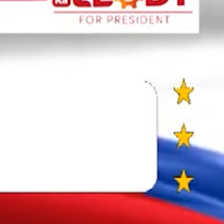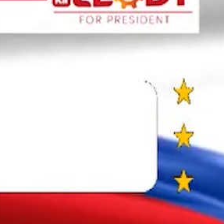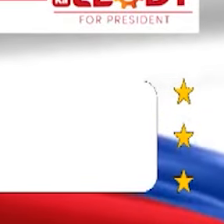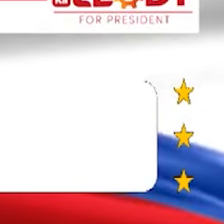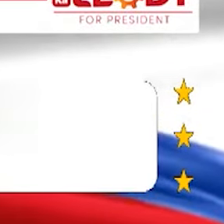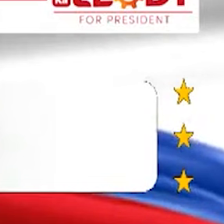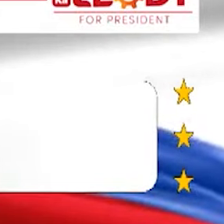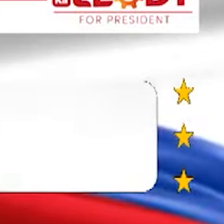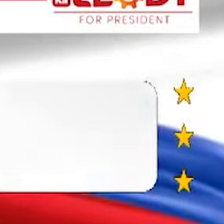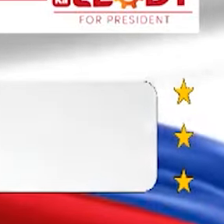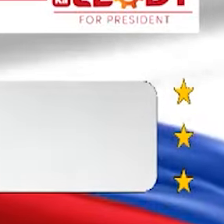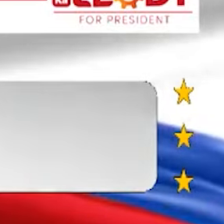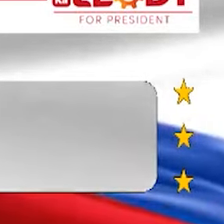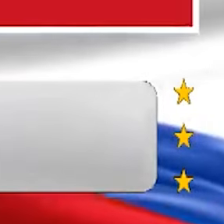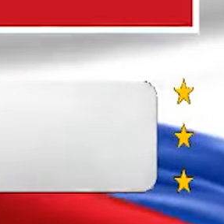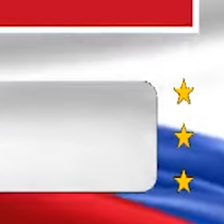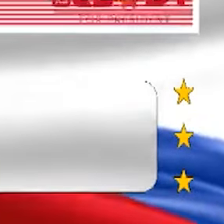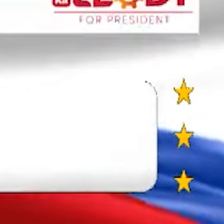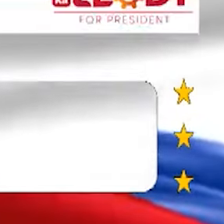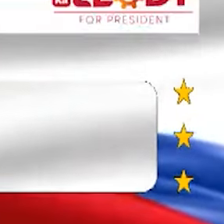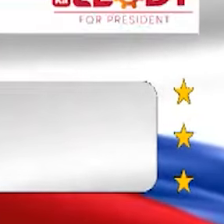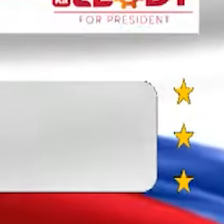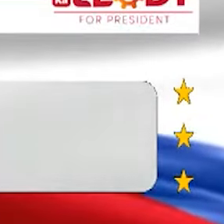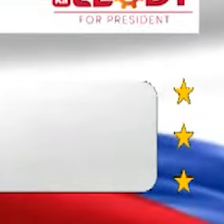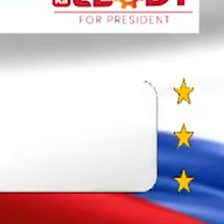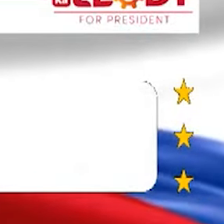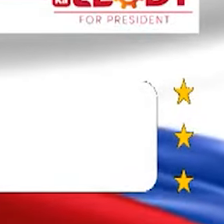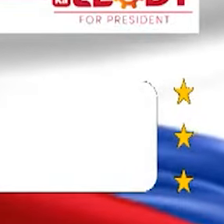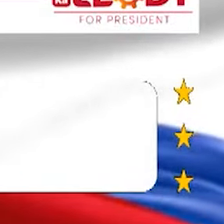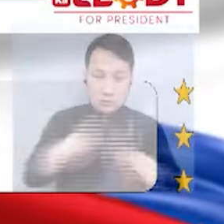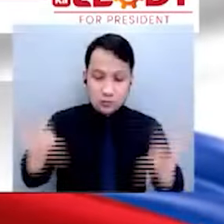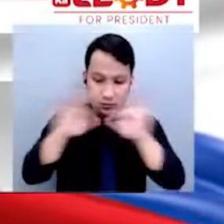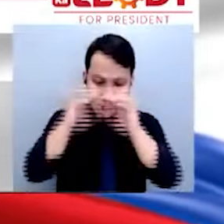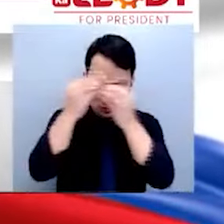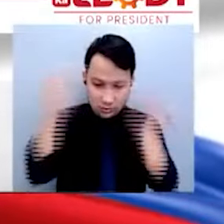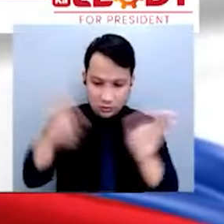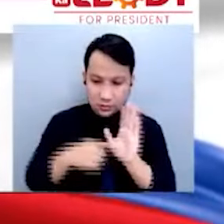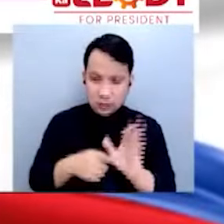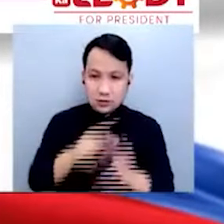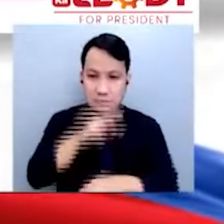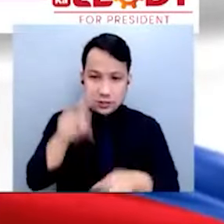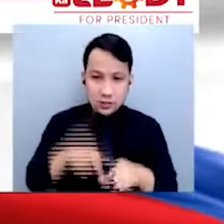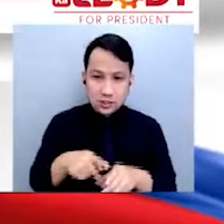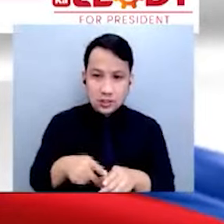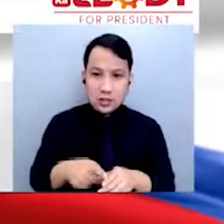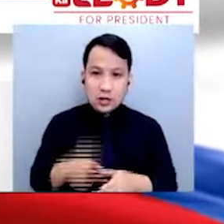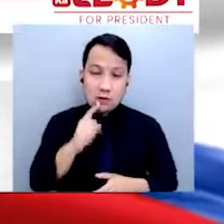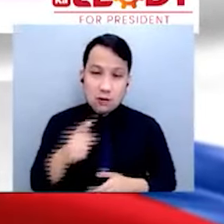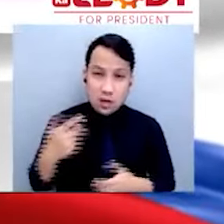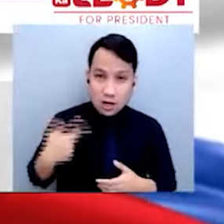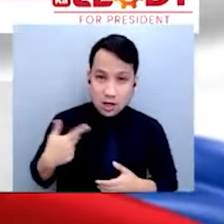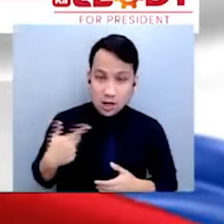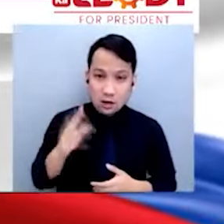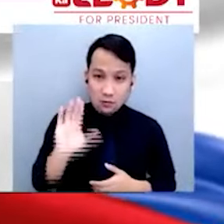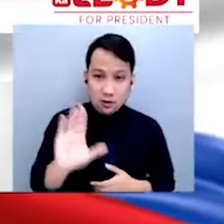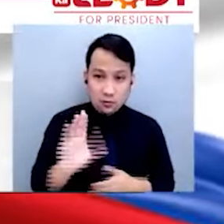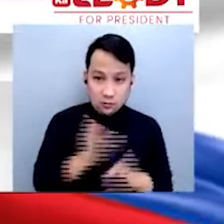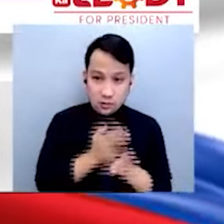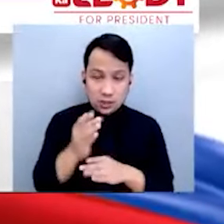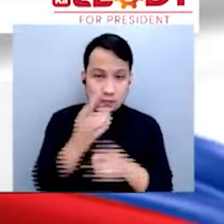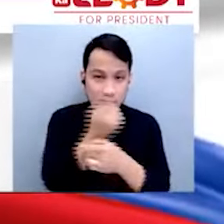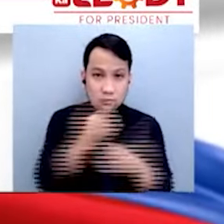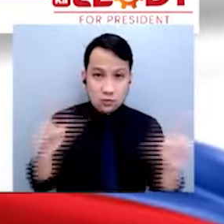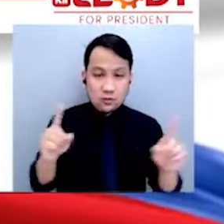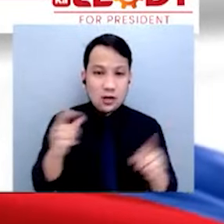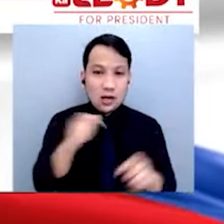ating bayan. Sa politika, kailangan natin ang partisipasyon ng mga mamayan. Magkaroon ng direct democracy,